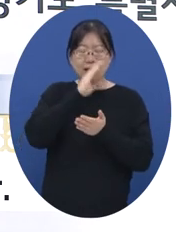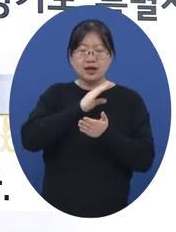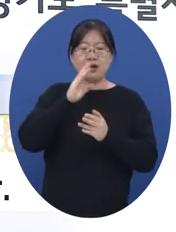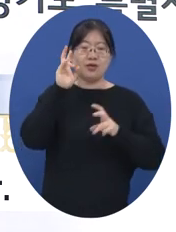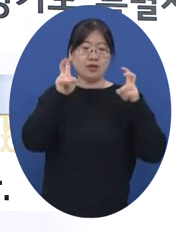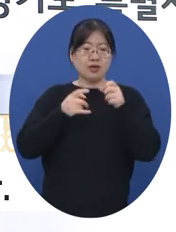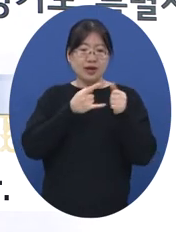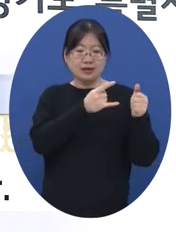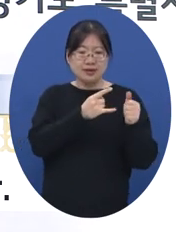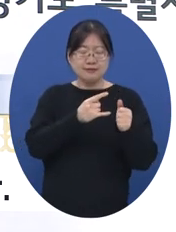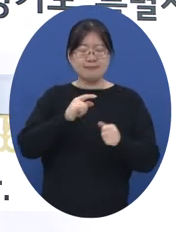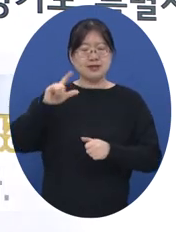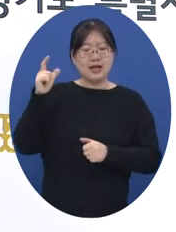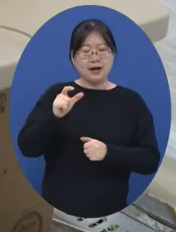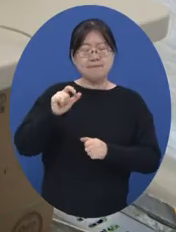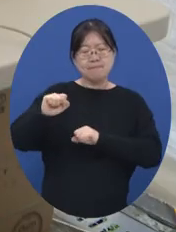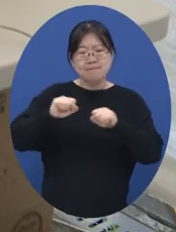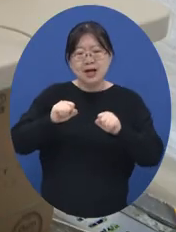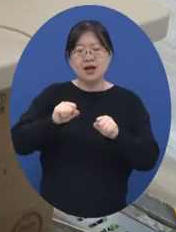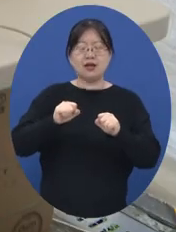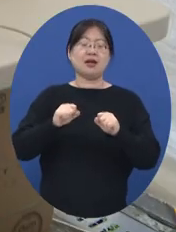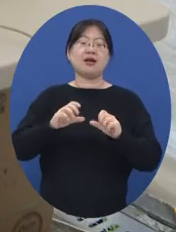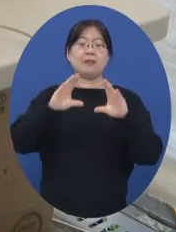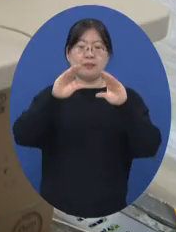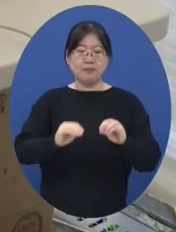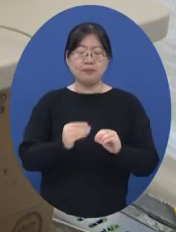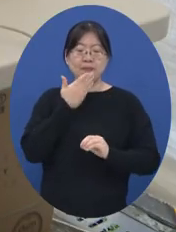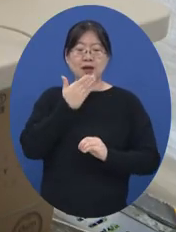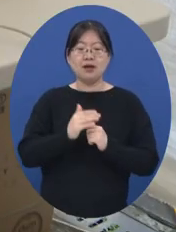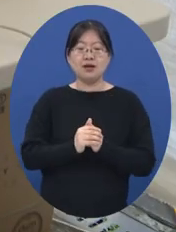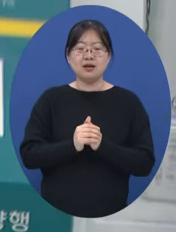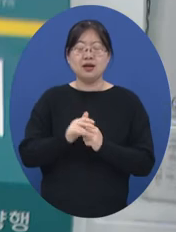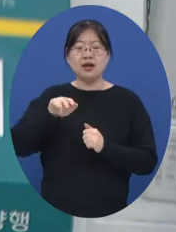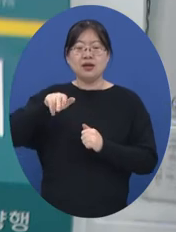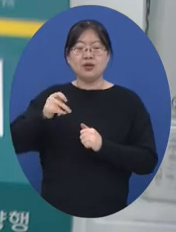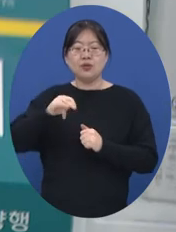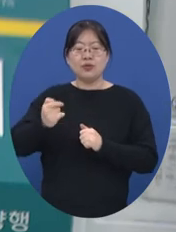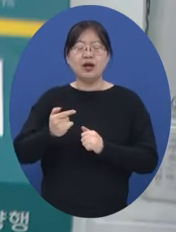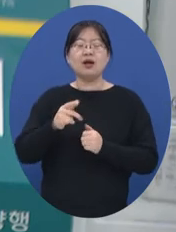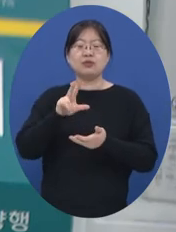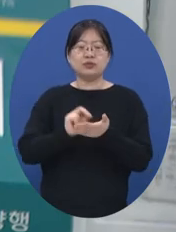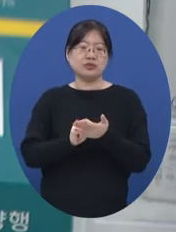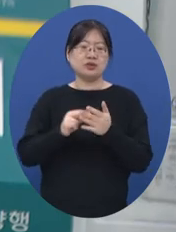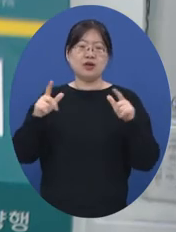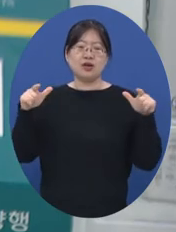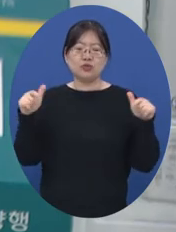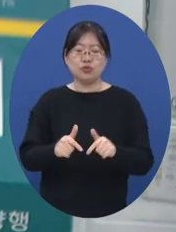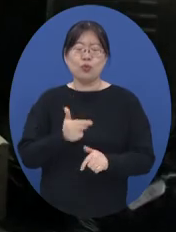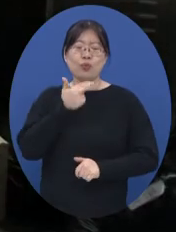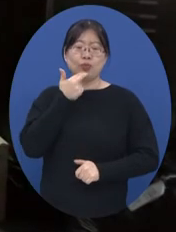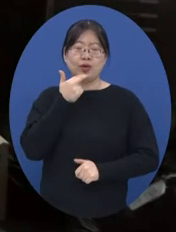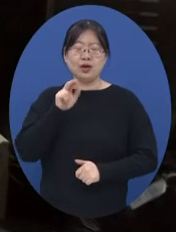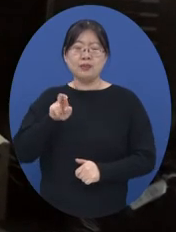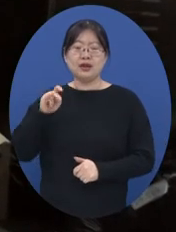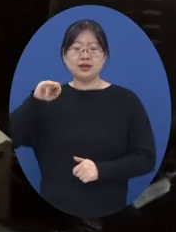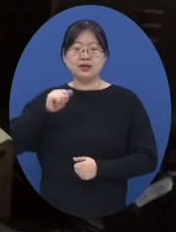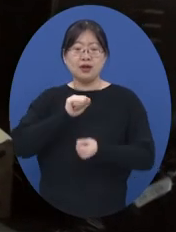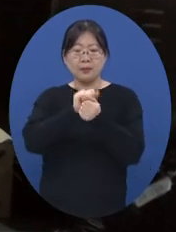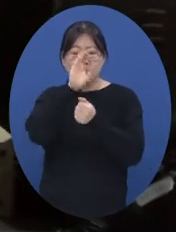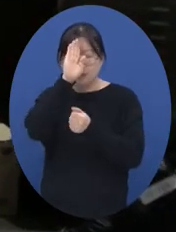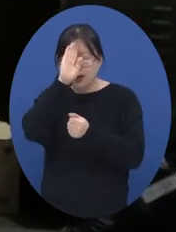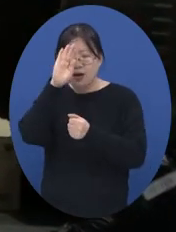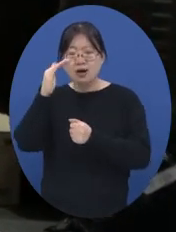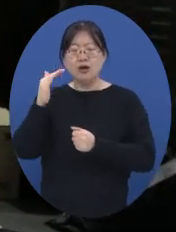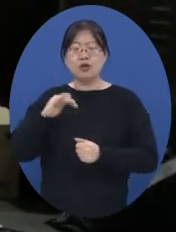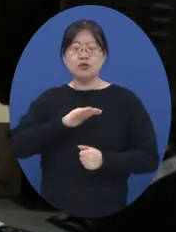강력히 대응 에 뿌리를 뽑혔습니다 신종 코로나바이러스 사태가 가라앉지 않고 있습니다 mary's 감염병